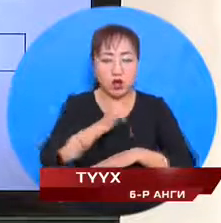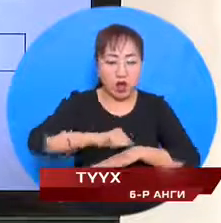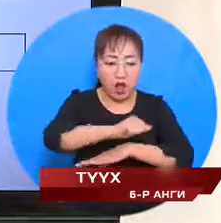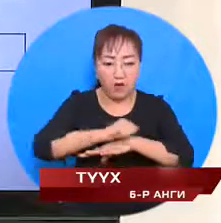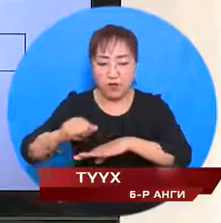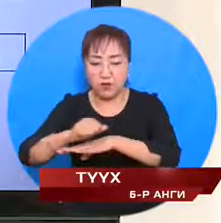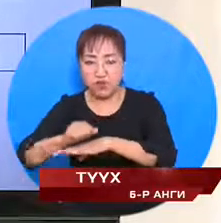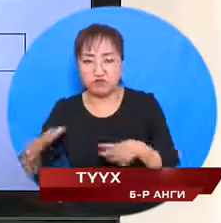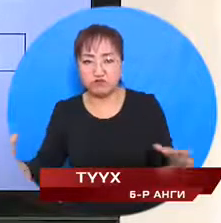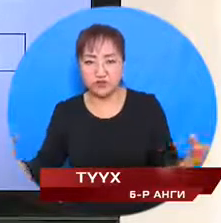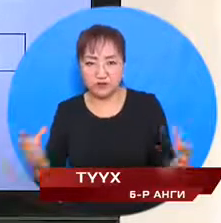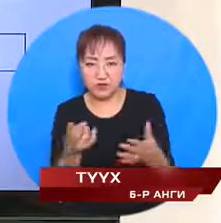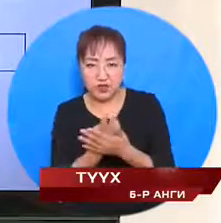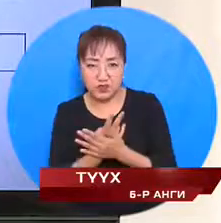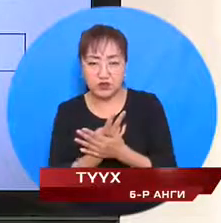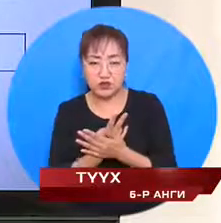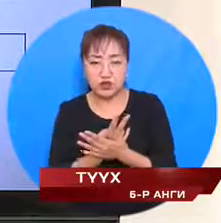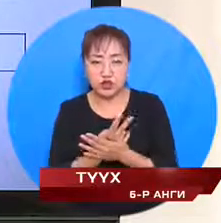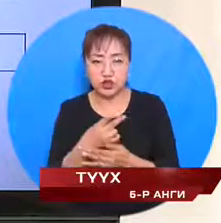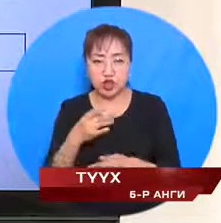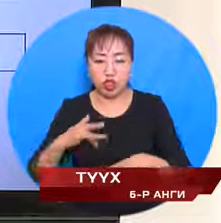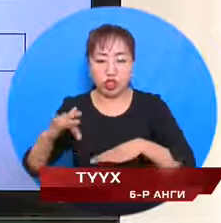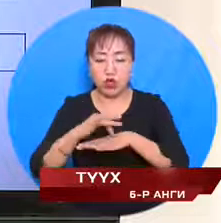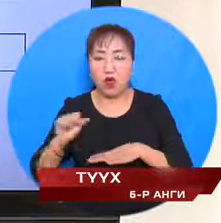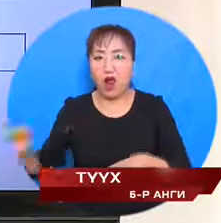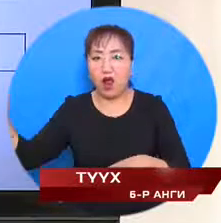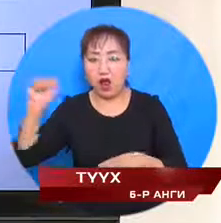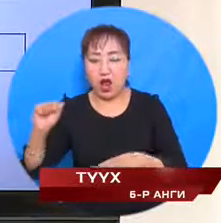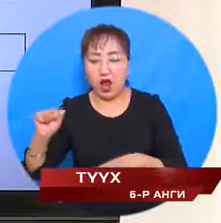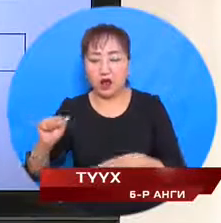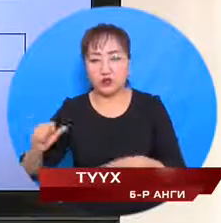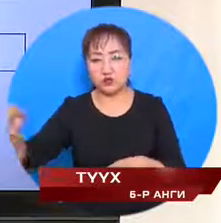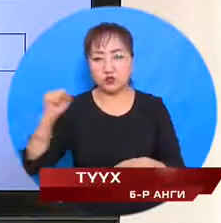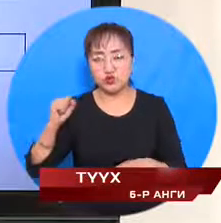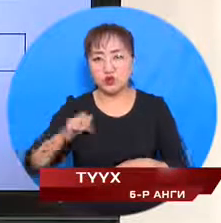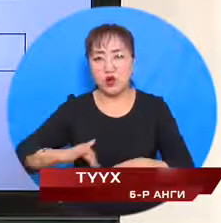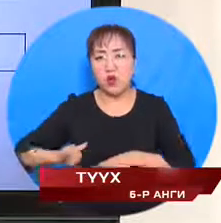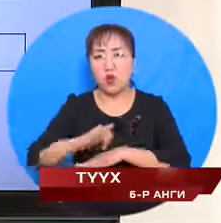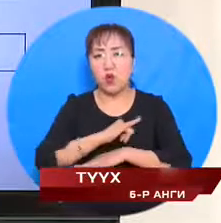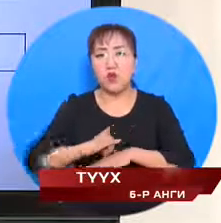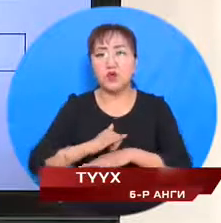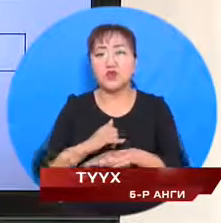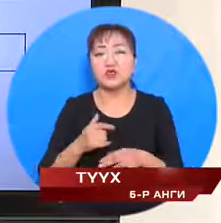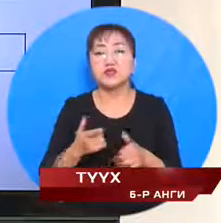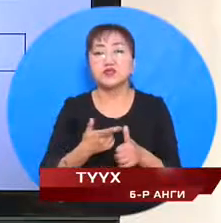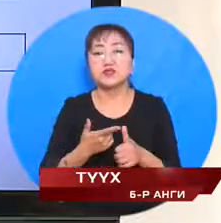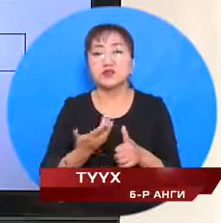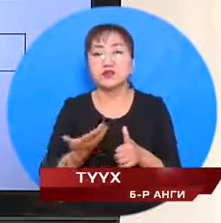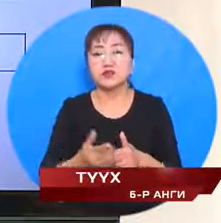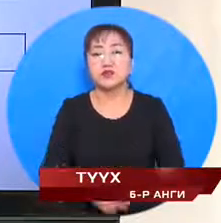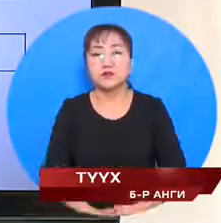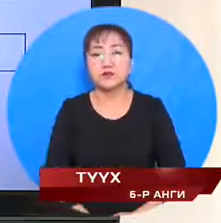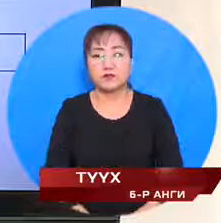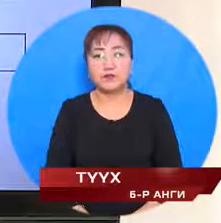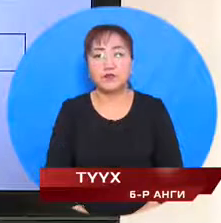Азийн хүчрэг гүрэн болсон улсын нэр. Тухайн нэрийг сайн бодоорой. Гурван улс үүссэн